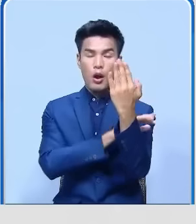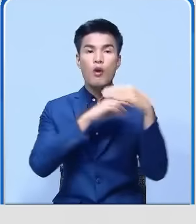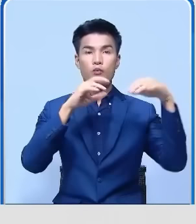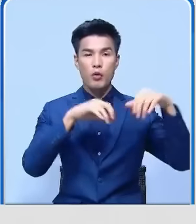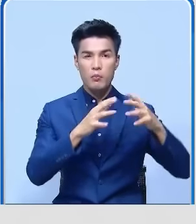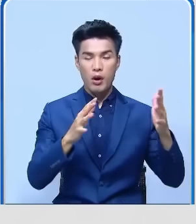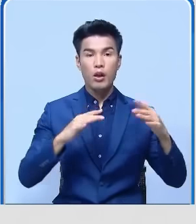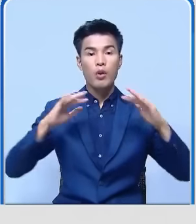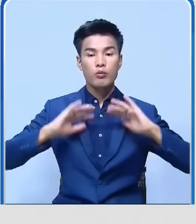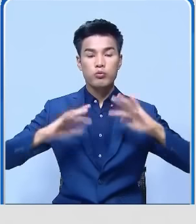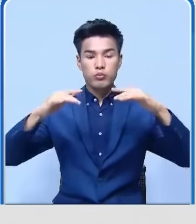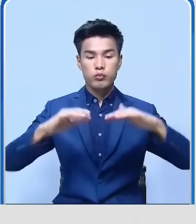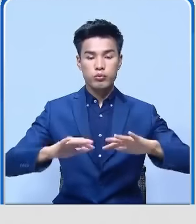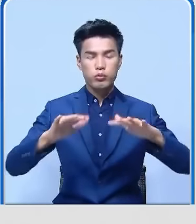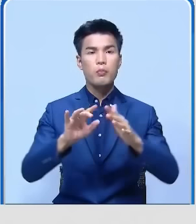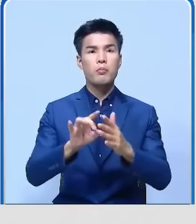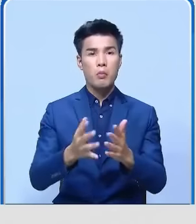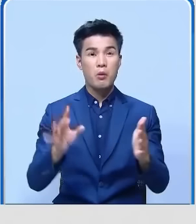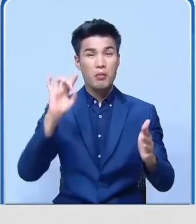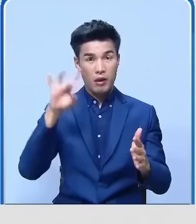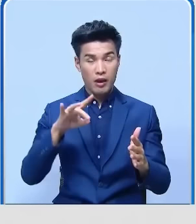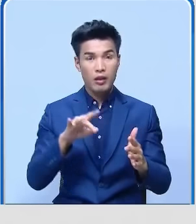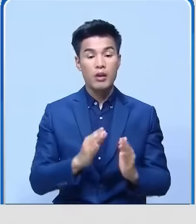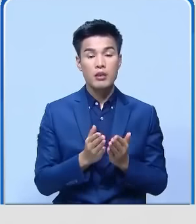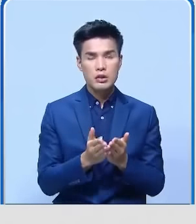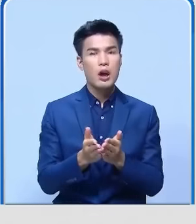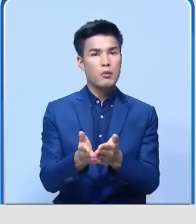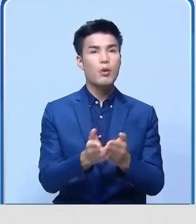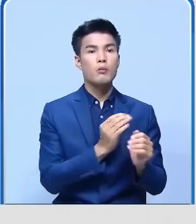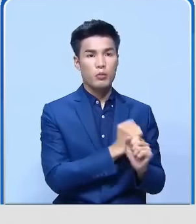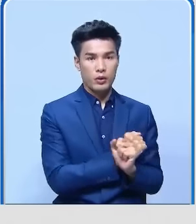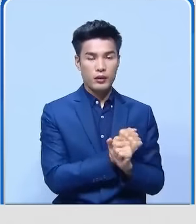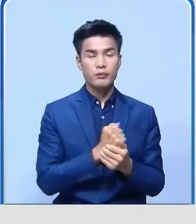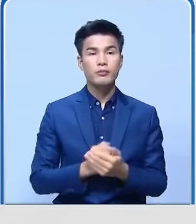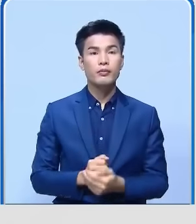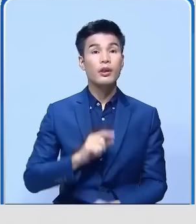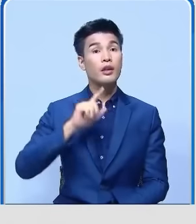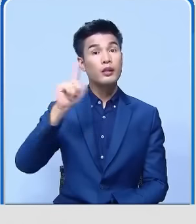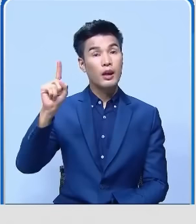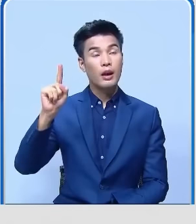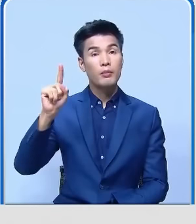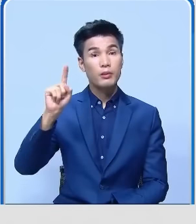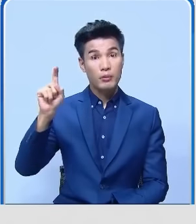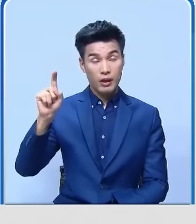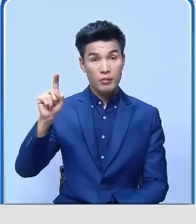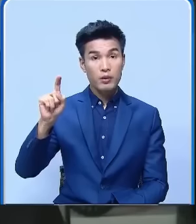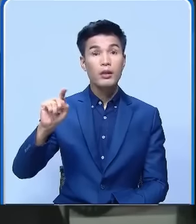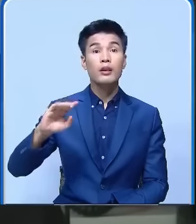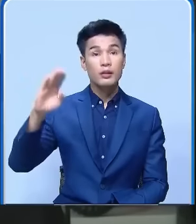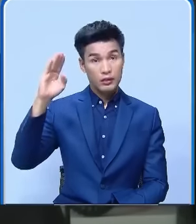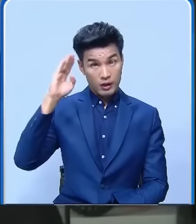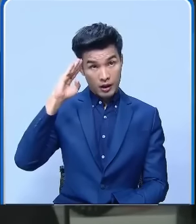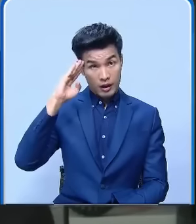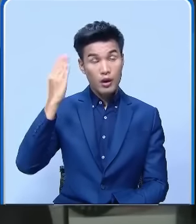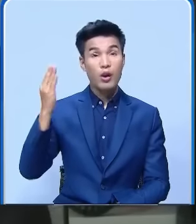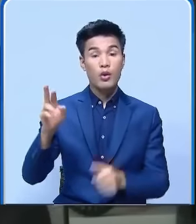ในทะเลก็มีกำลังแรงด้วยนะคะช่วงนี้เรือเล็กงดออกจากฝั่งไปก่อนคราวนี้สอบถามไปที่ว่าที่ร้อยตรีธนสิทธิ์เอี่ยมอนันชัยท่านร